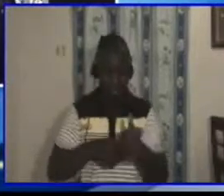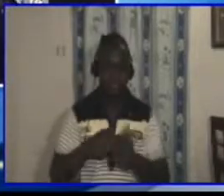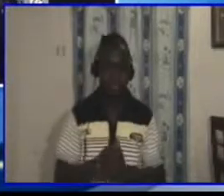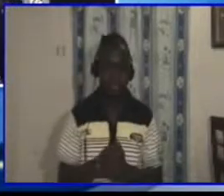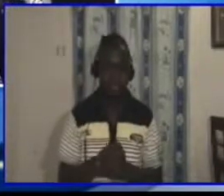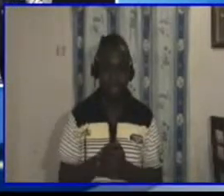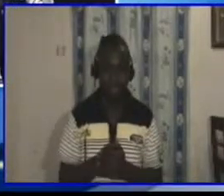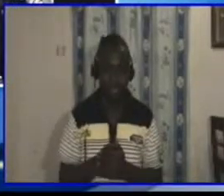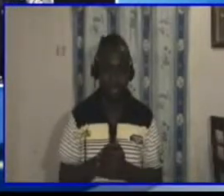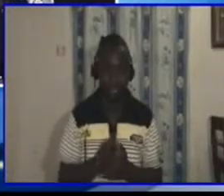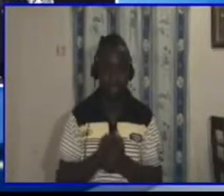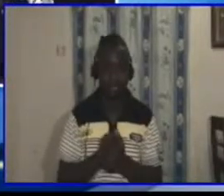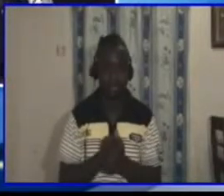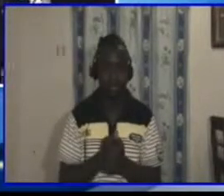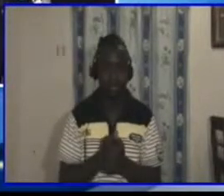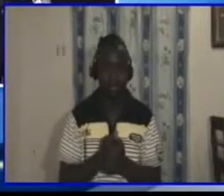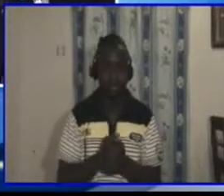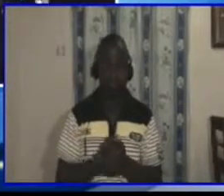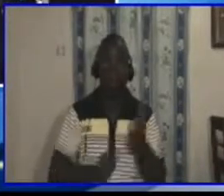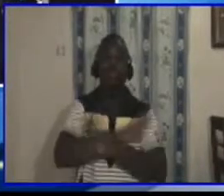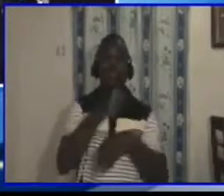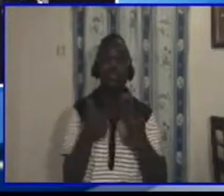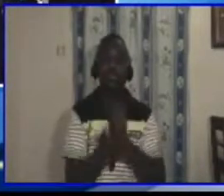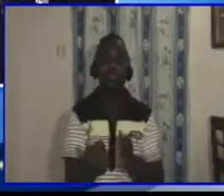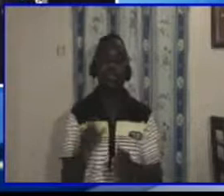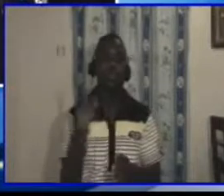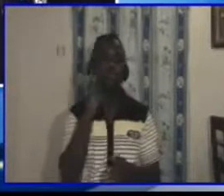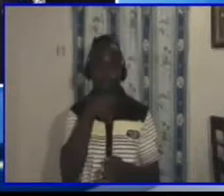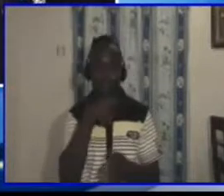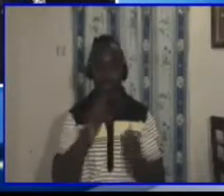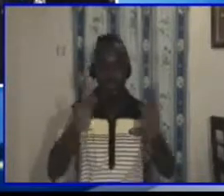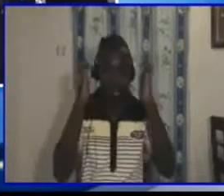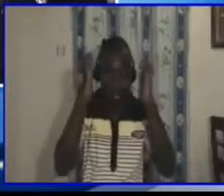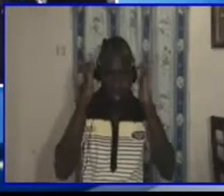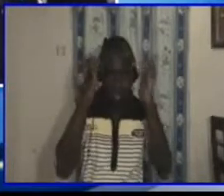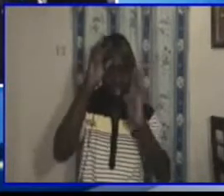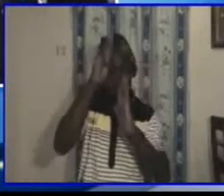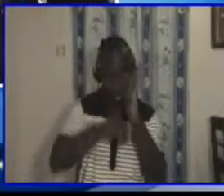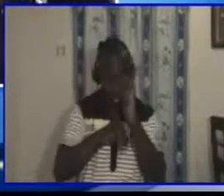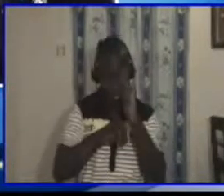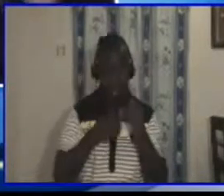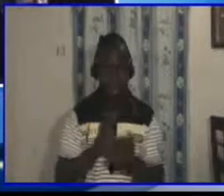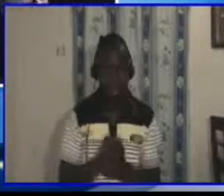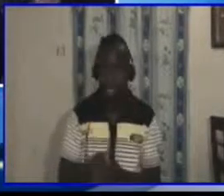e per l'edificazione della chiesa e per il ministero